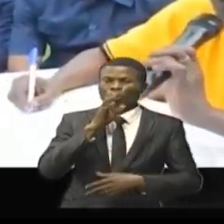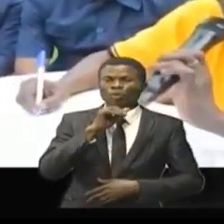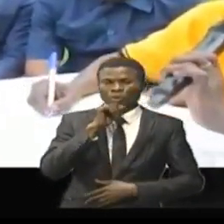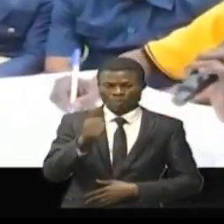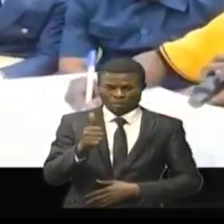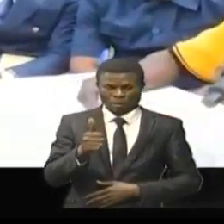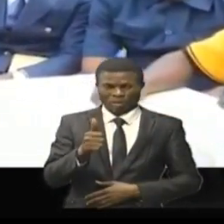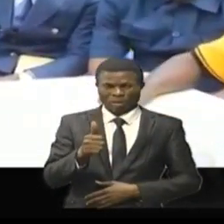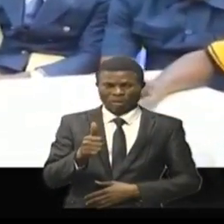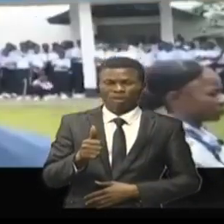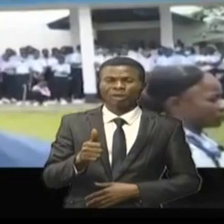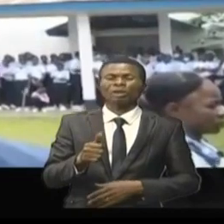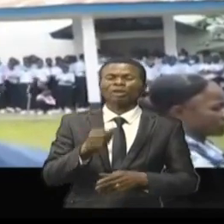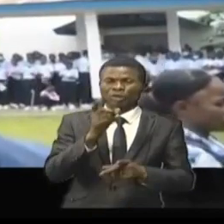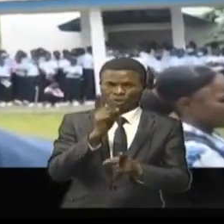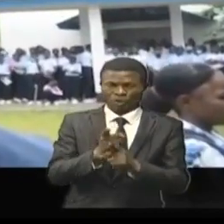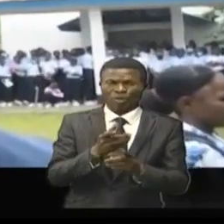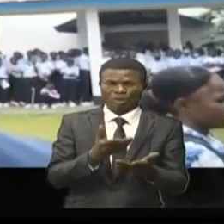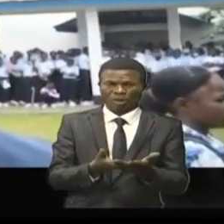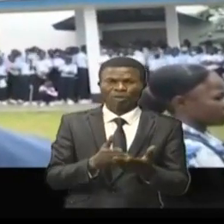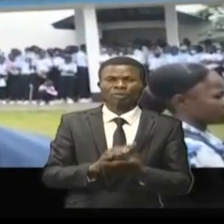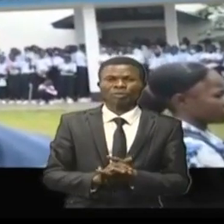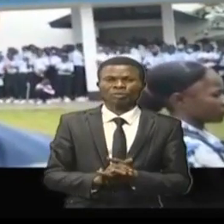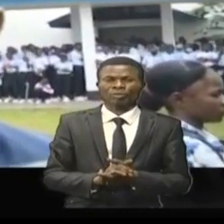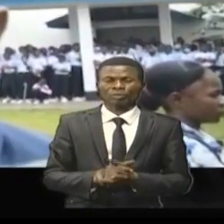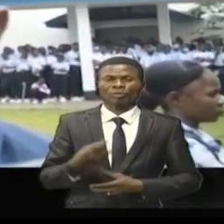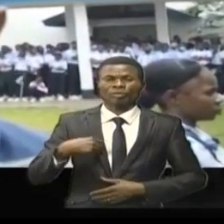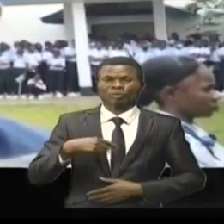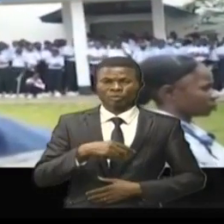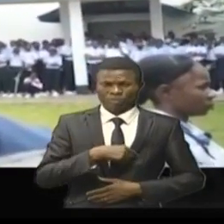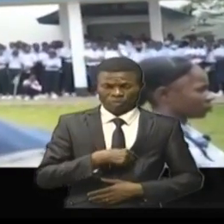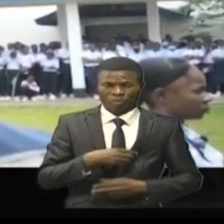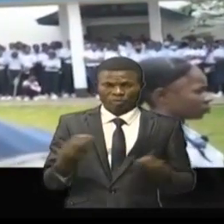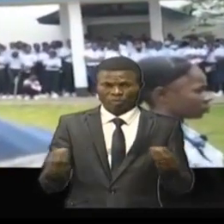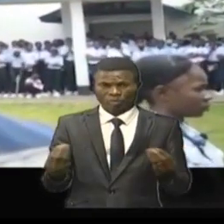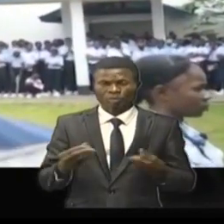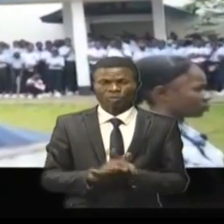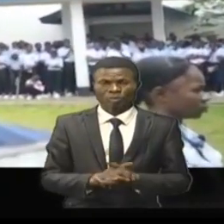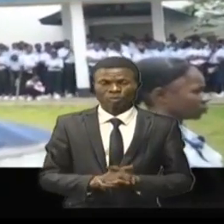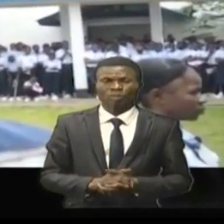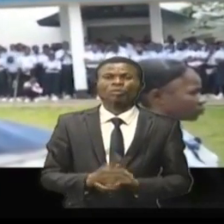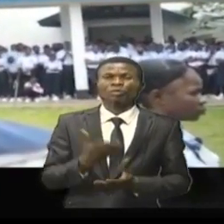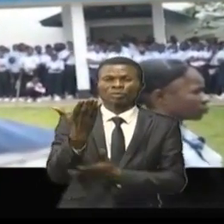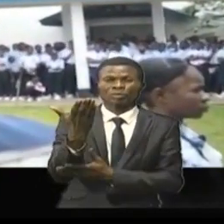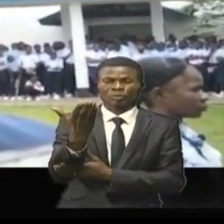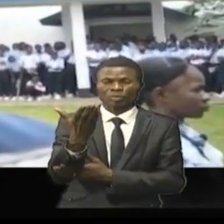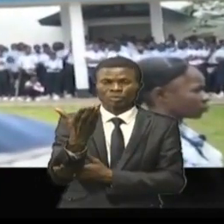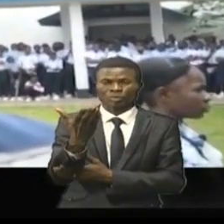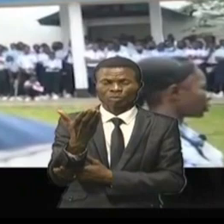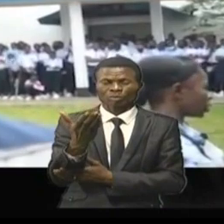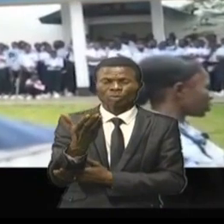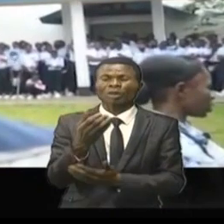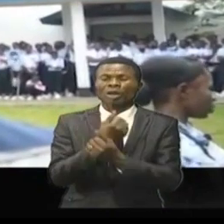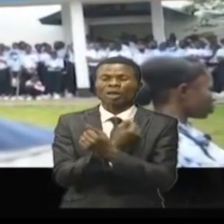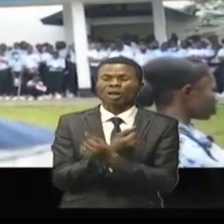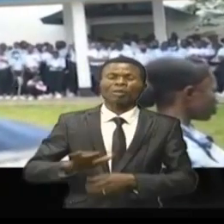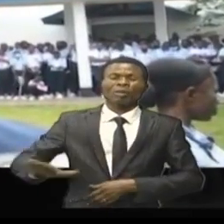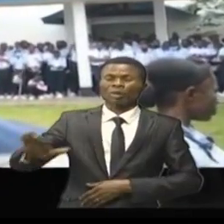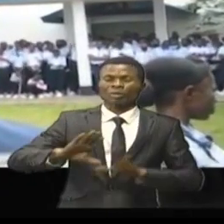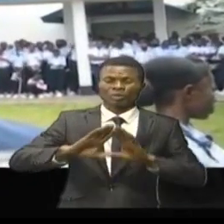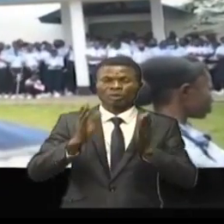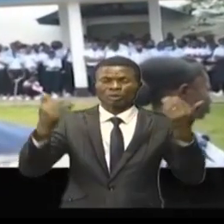et des CERMI, ce sont des données fiables. Donc c'est ainsi que nous lançons un appel pathétique à tous les